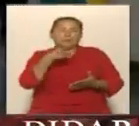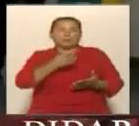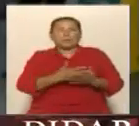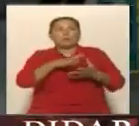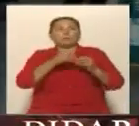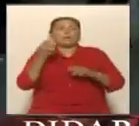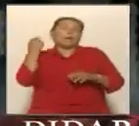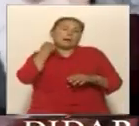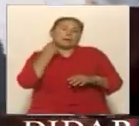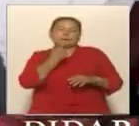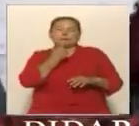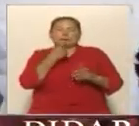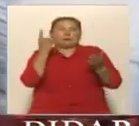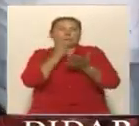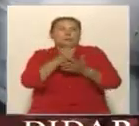ағылшын тілін білуі тиіс.